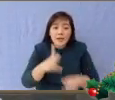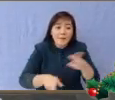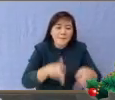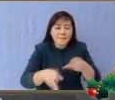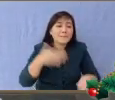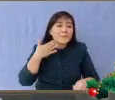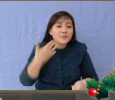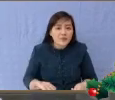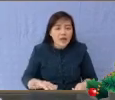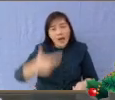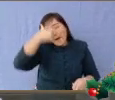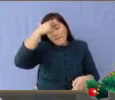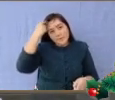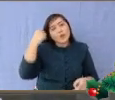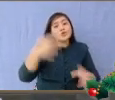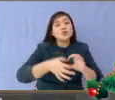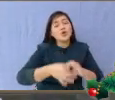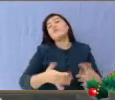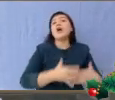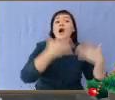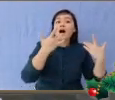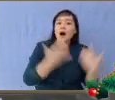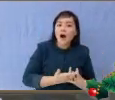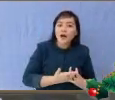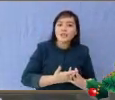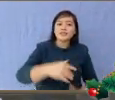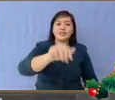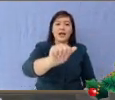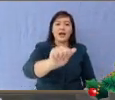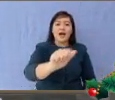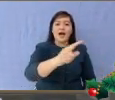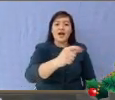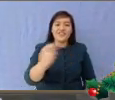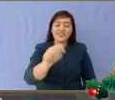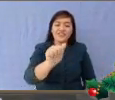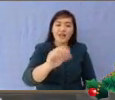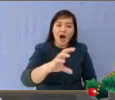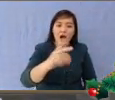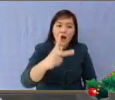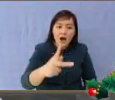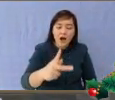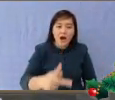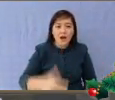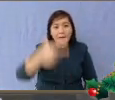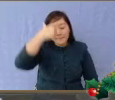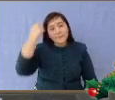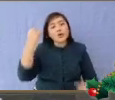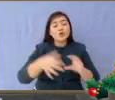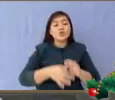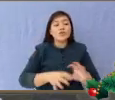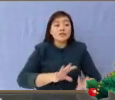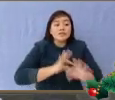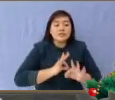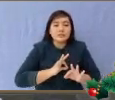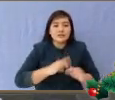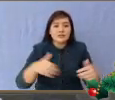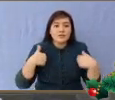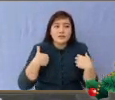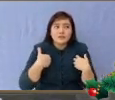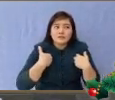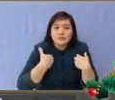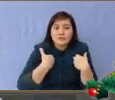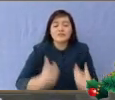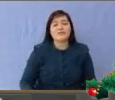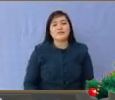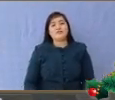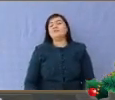po maraming namamatay biglaan sapagkat nagpanic. Kung pinasa lang sana ng buo ng nanay